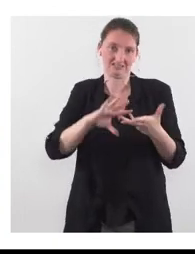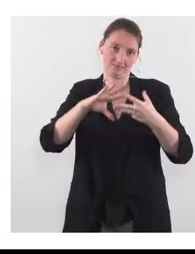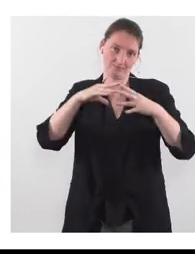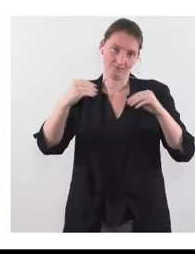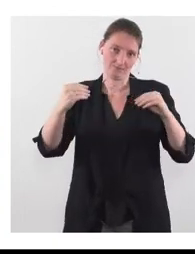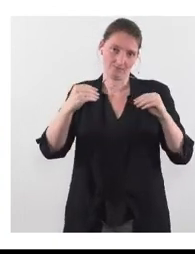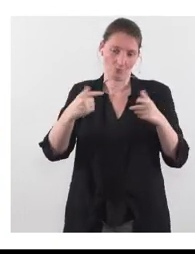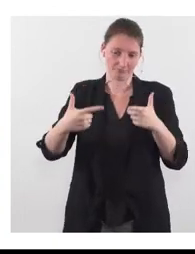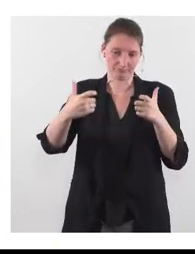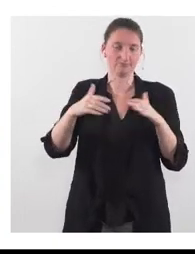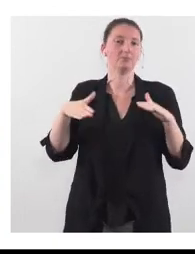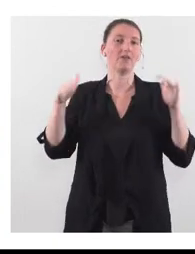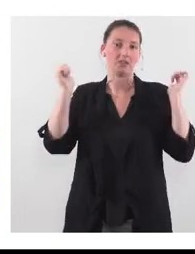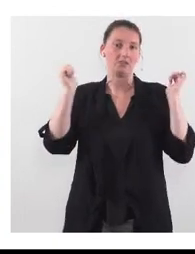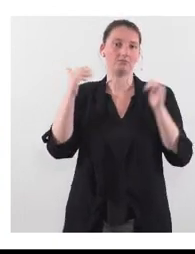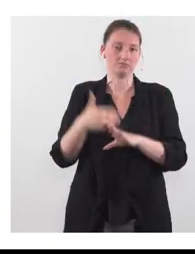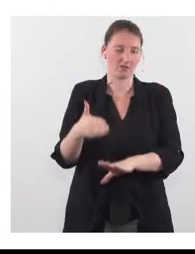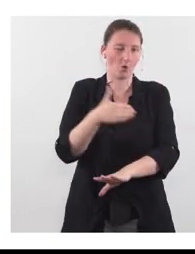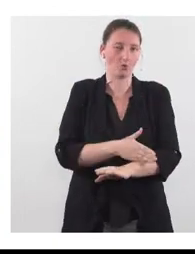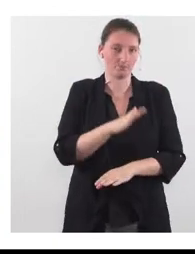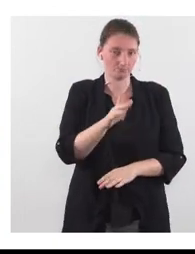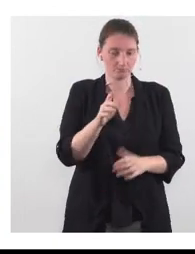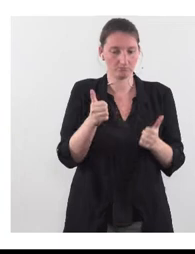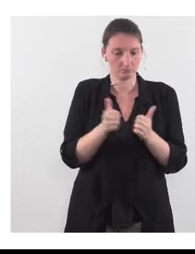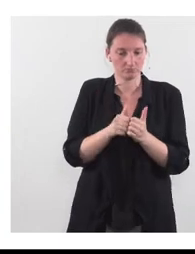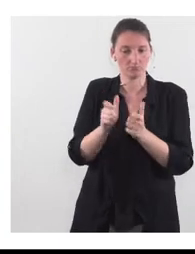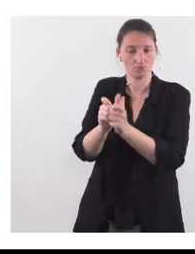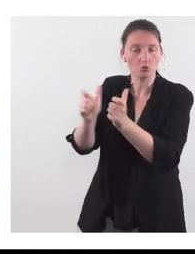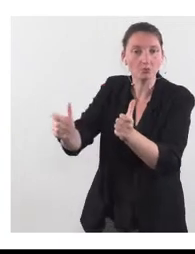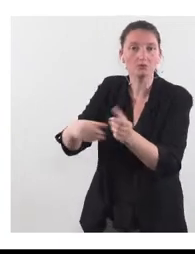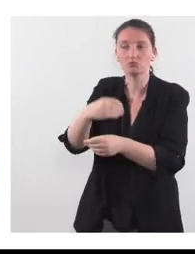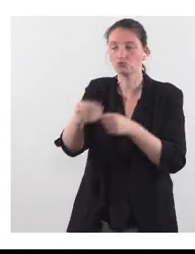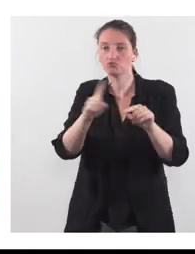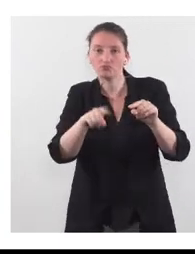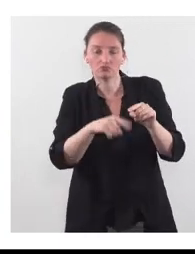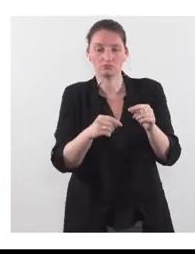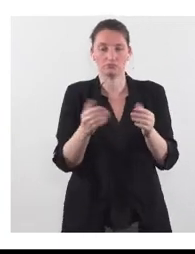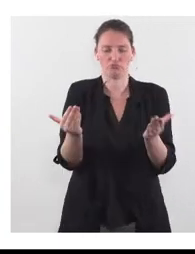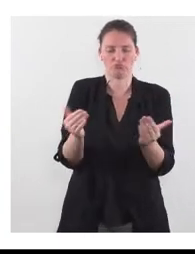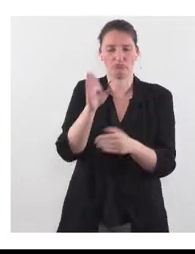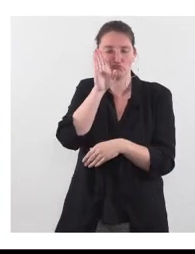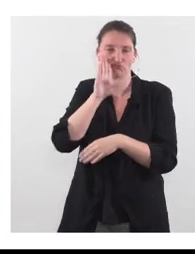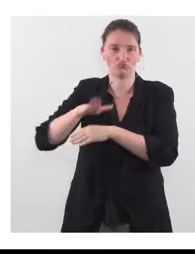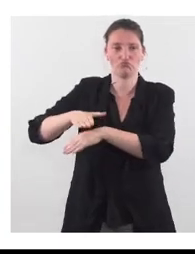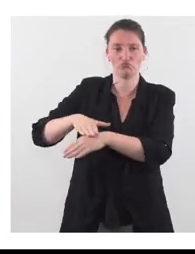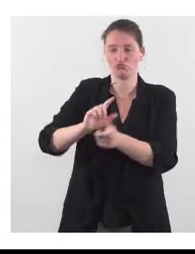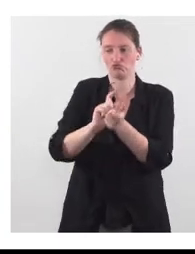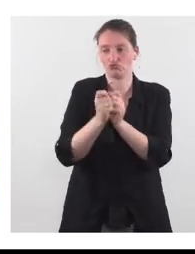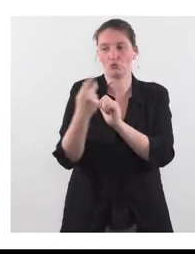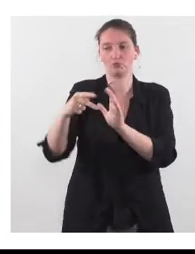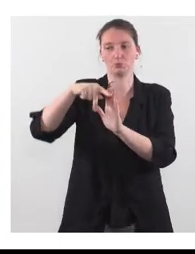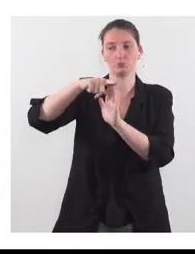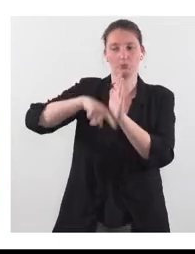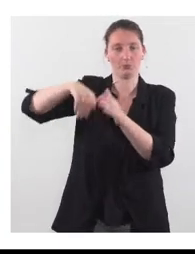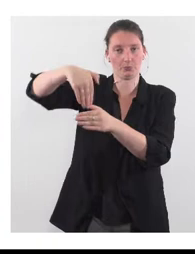de contentieux en invitant une compagnie, une organisation à revoir leur réglementation